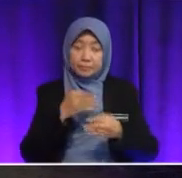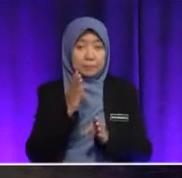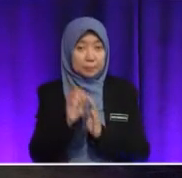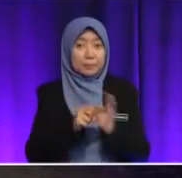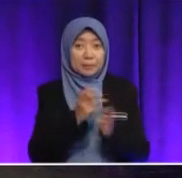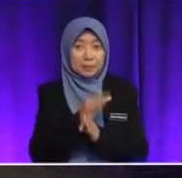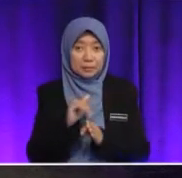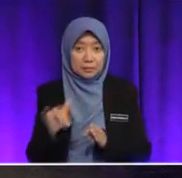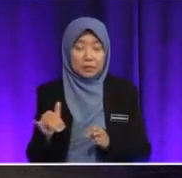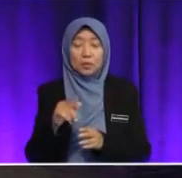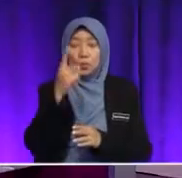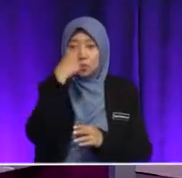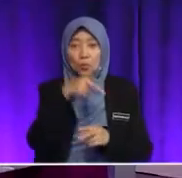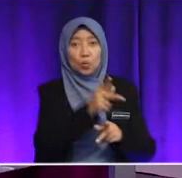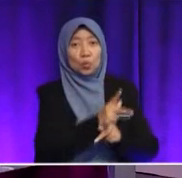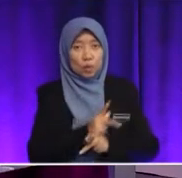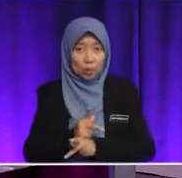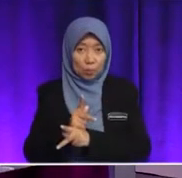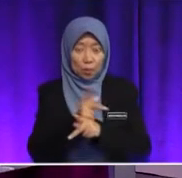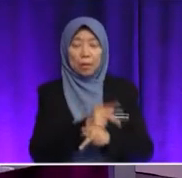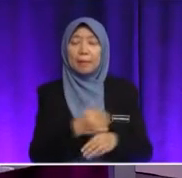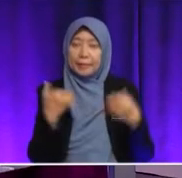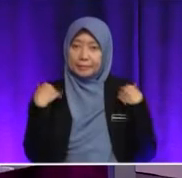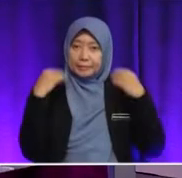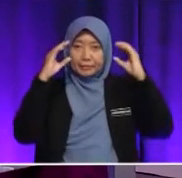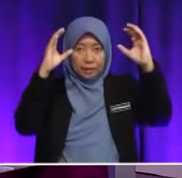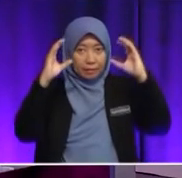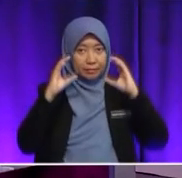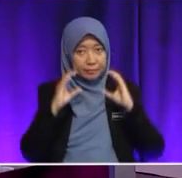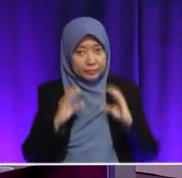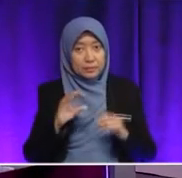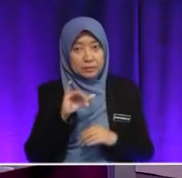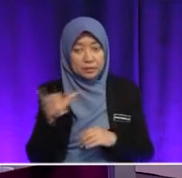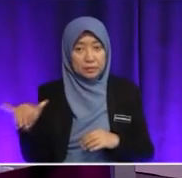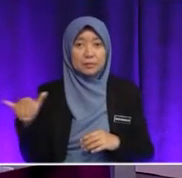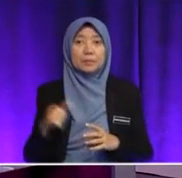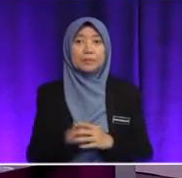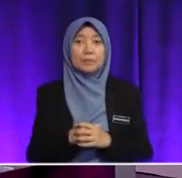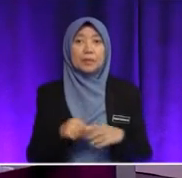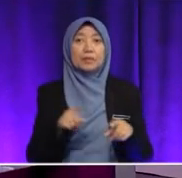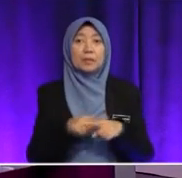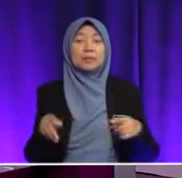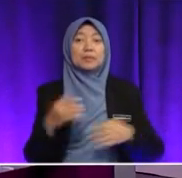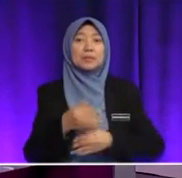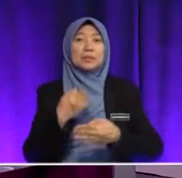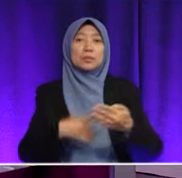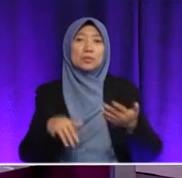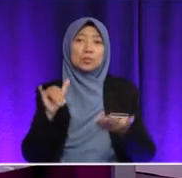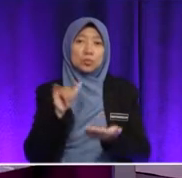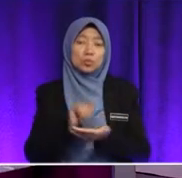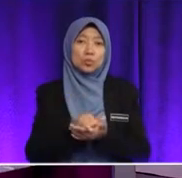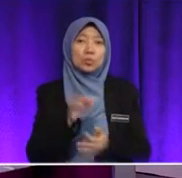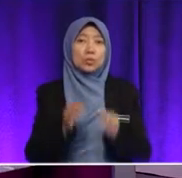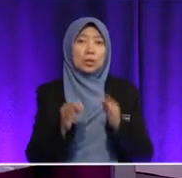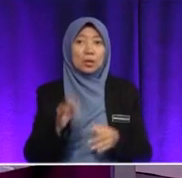cari-cari untuk mengawal pengaratan berlaku How ada ya Tapi sebelum tuh Cancion your Om sebenarnya